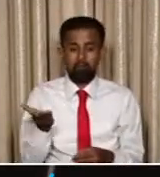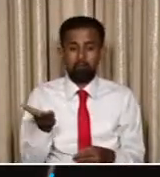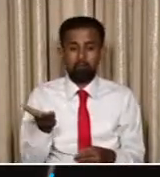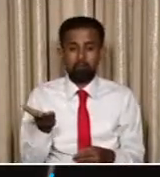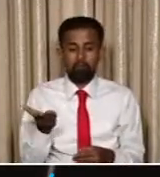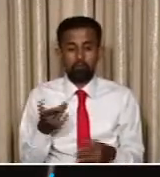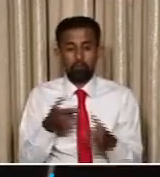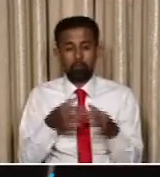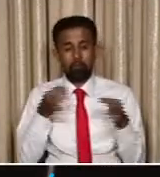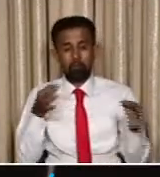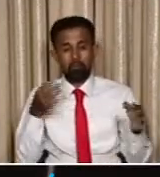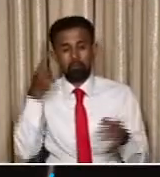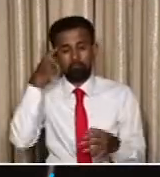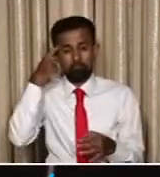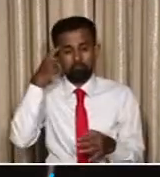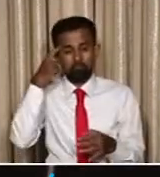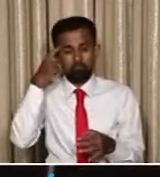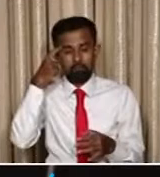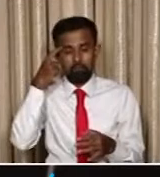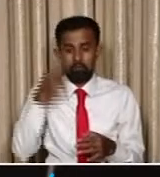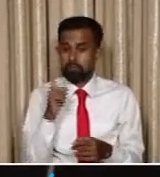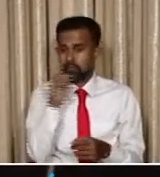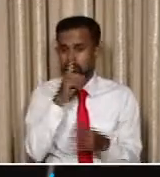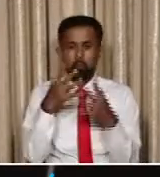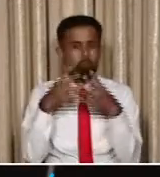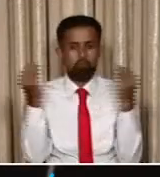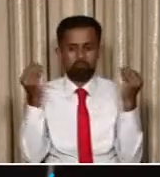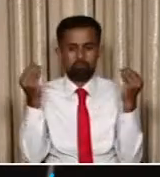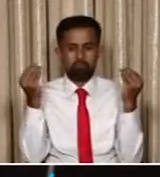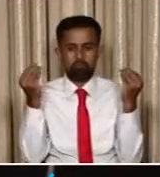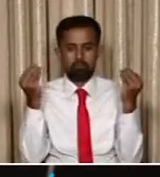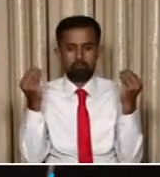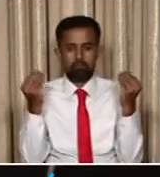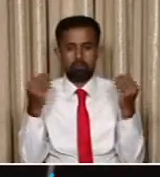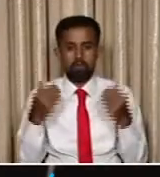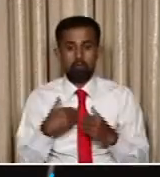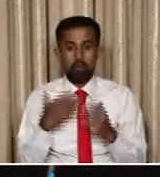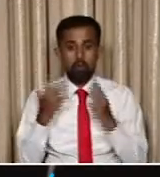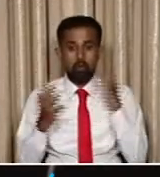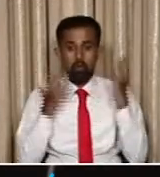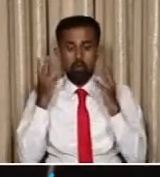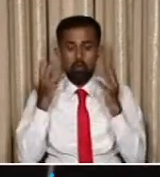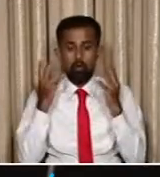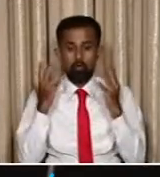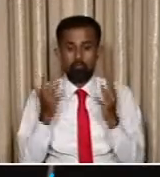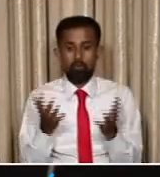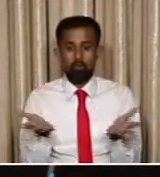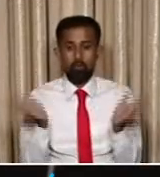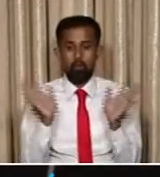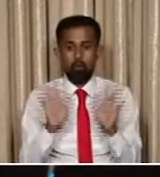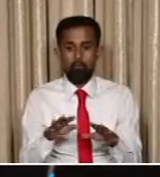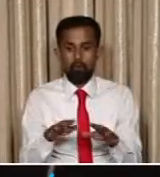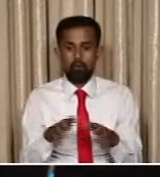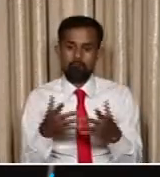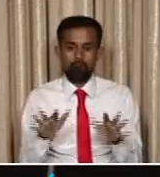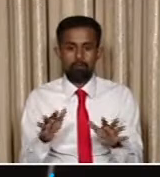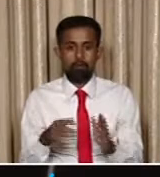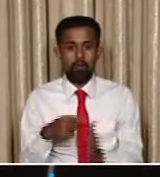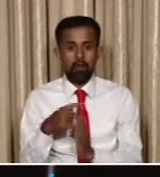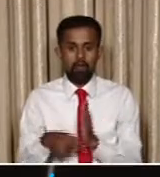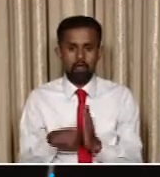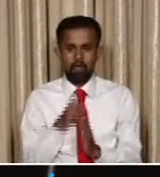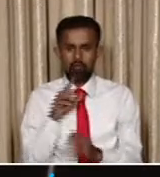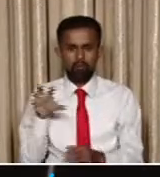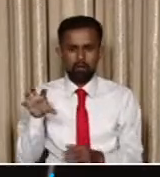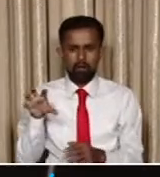අන්නේ ගෝත්‍රික මානසිකත්වයෙන් ඉස්සෙල්ලා අපි මිදෙන්න ඕන මොකද අද මේ ලෝකෙම ග්ලෝබල් විලේජ් එකක් මේ ලංකාව කියන